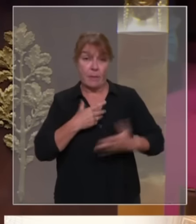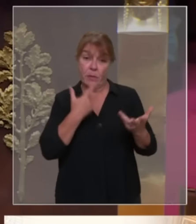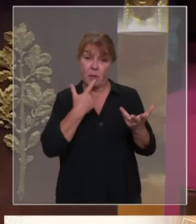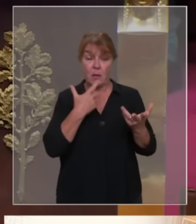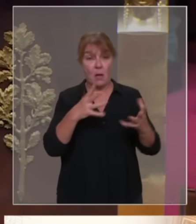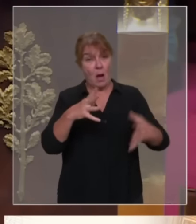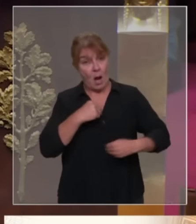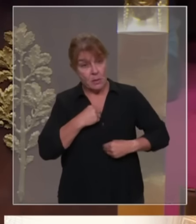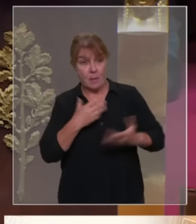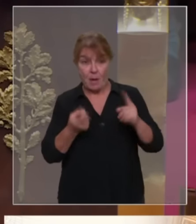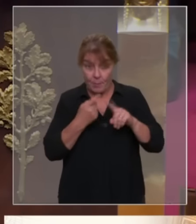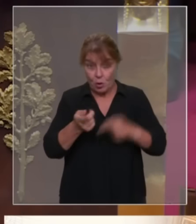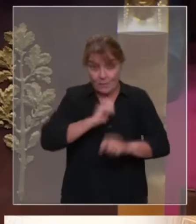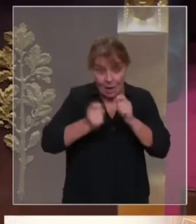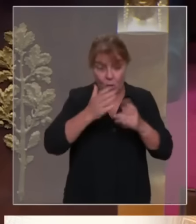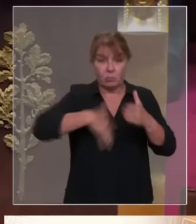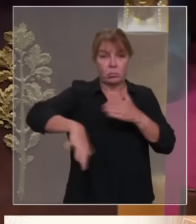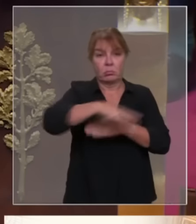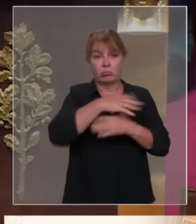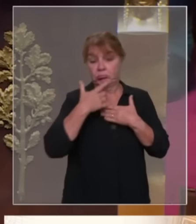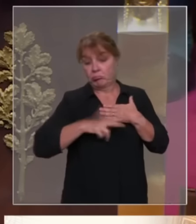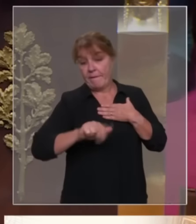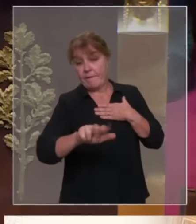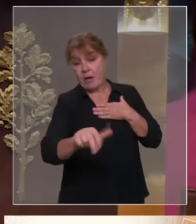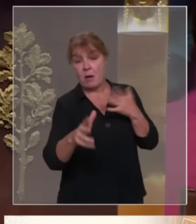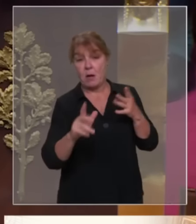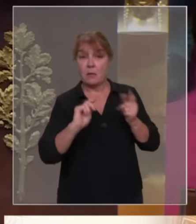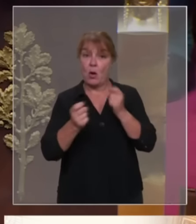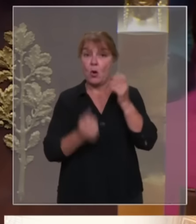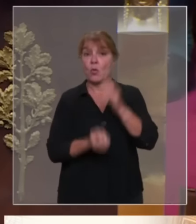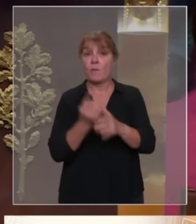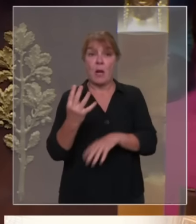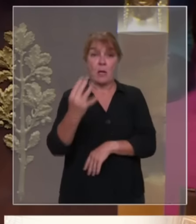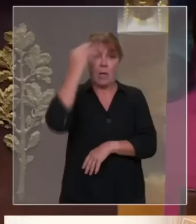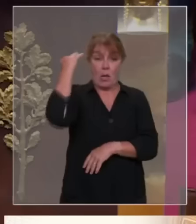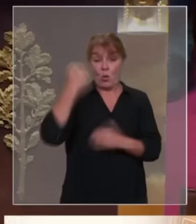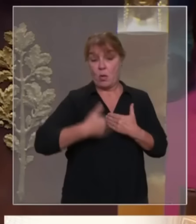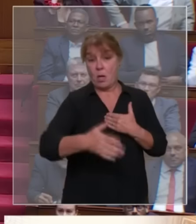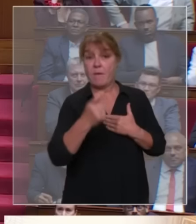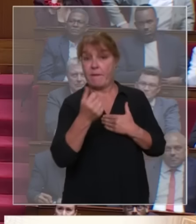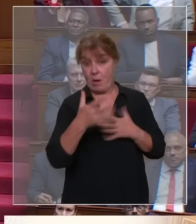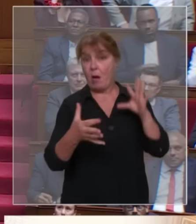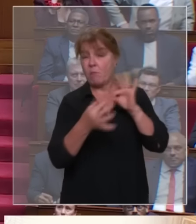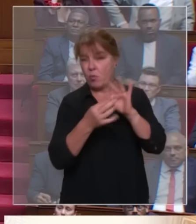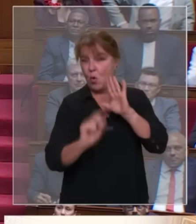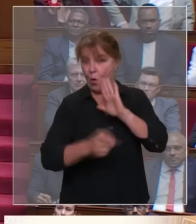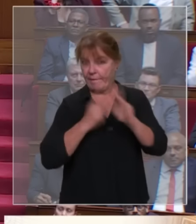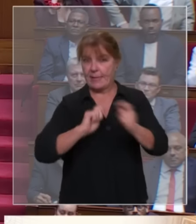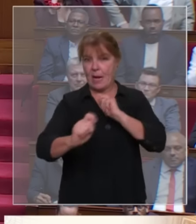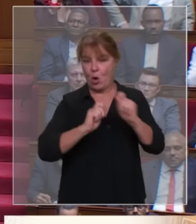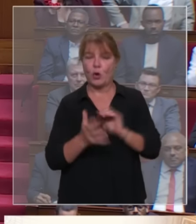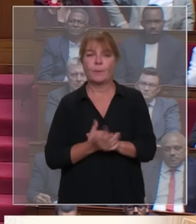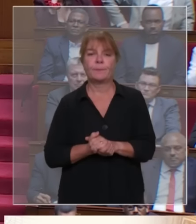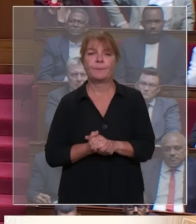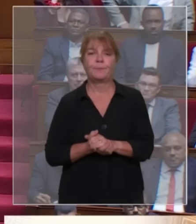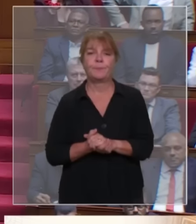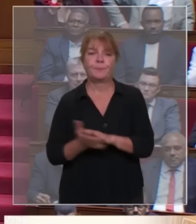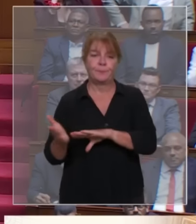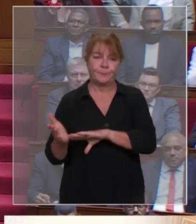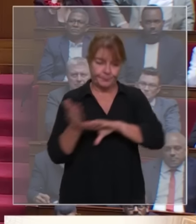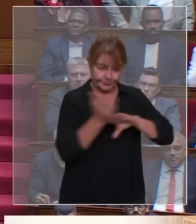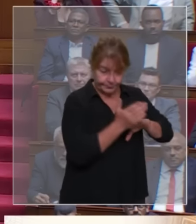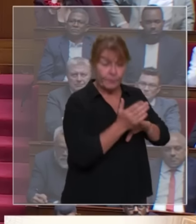de concertation et de dialogue qui se rendra en Nouvelle-Calédonie prochainement. Afin de garantir une gestion dans la